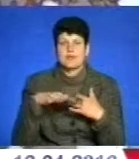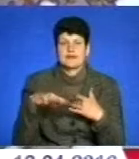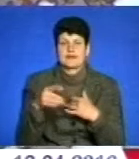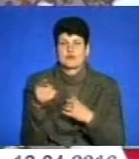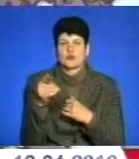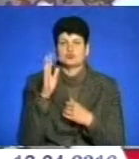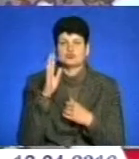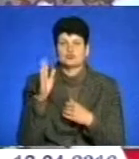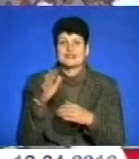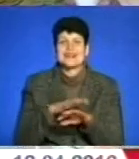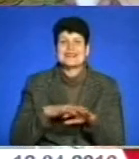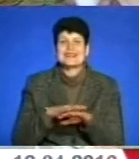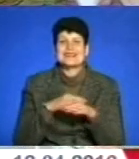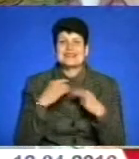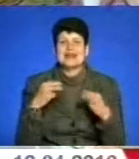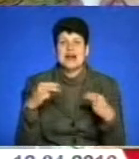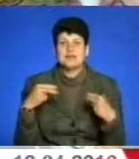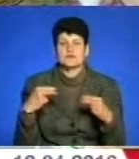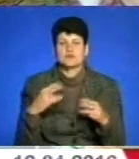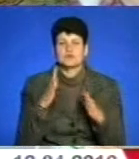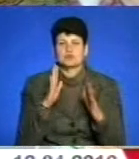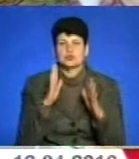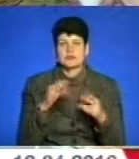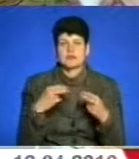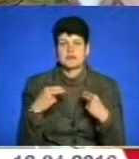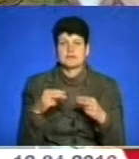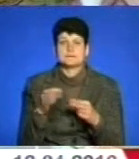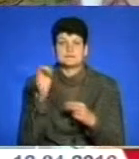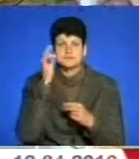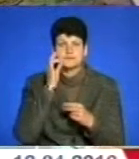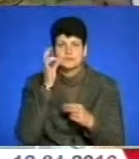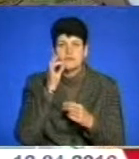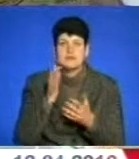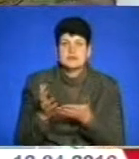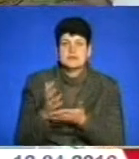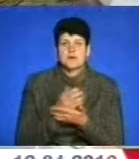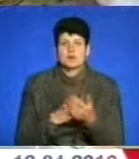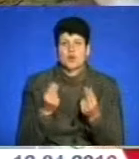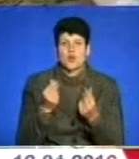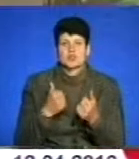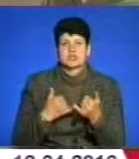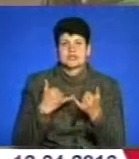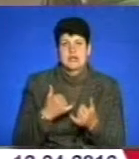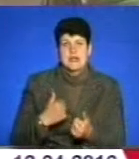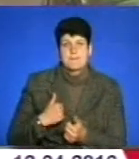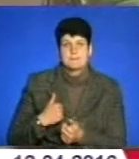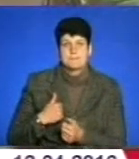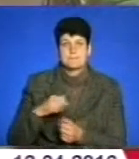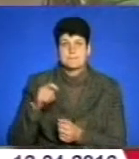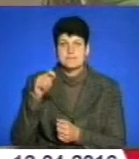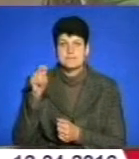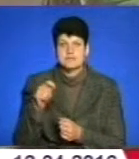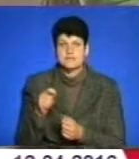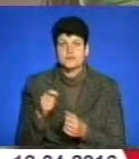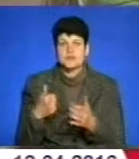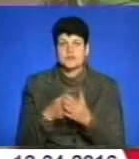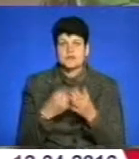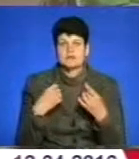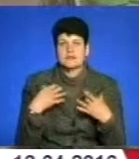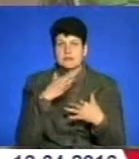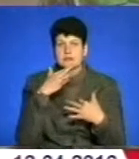Тернополя відбудеться ярмарок, на якому торгуватимуть смаколиками, щоб виручити кошти для бійців. Під свята дуже багато людей